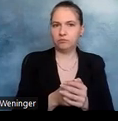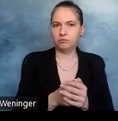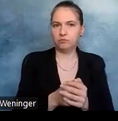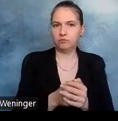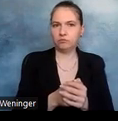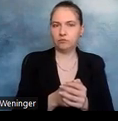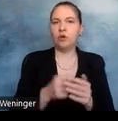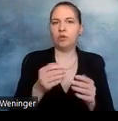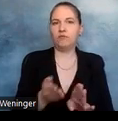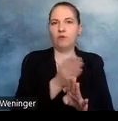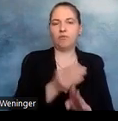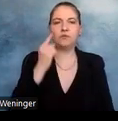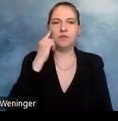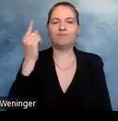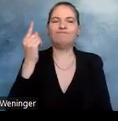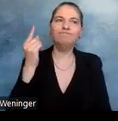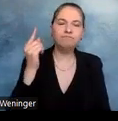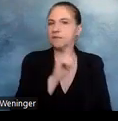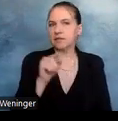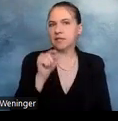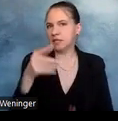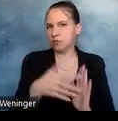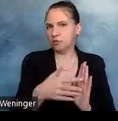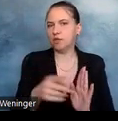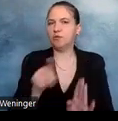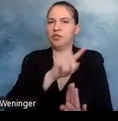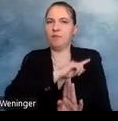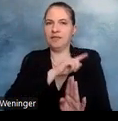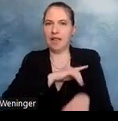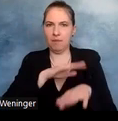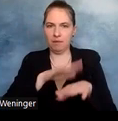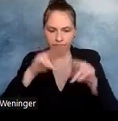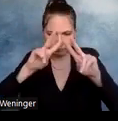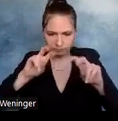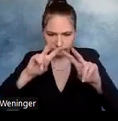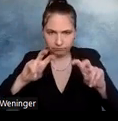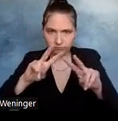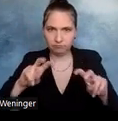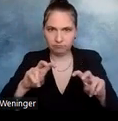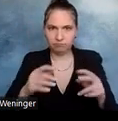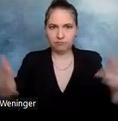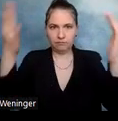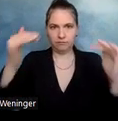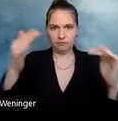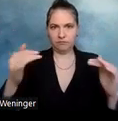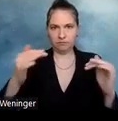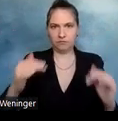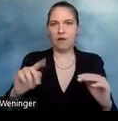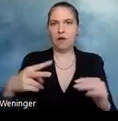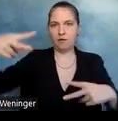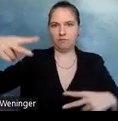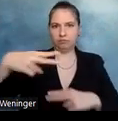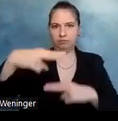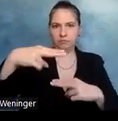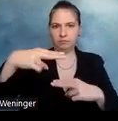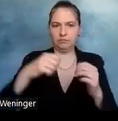Kopf haben, okay, das wird jetzt halt nicht hier geprüft. Das heißt, da müssen wir nochmal selber gucken. Genauso weiter unten. Bei